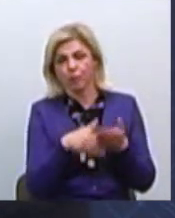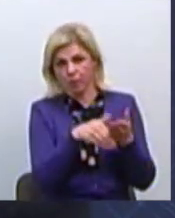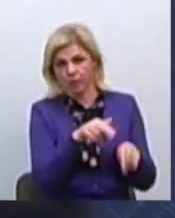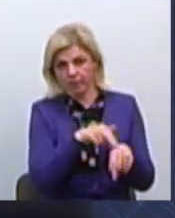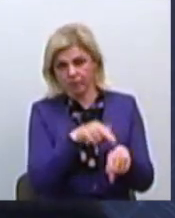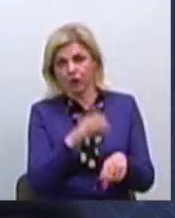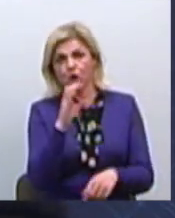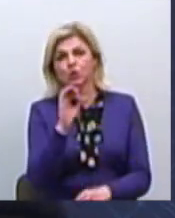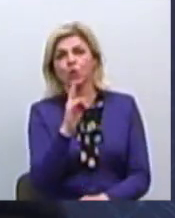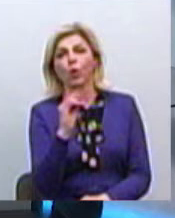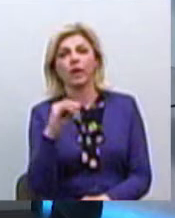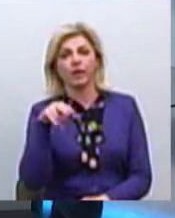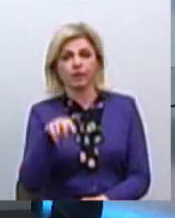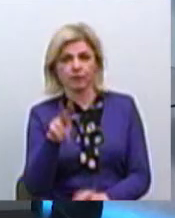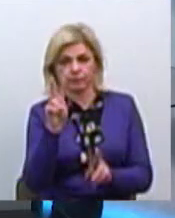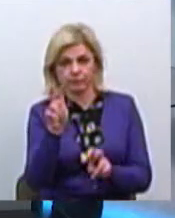Сокіл,